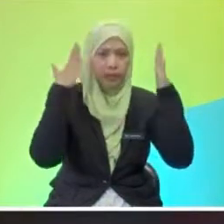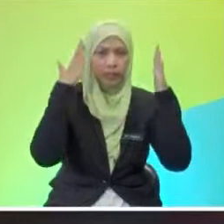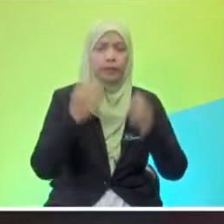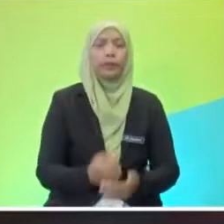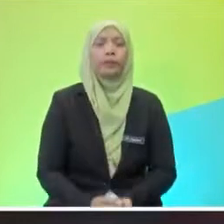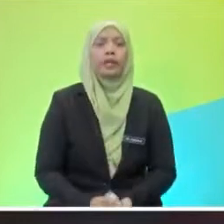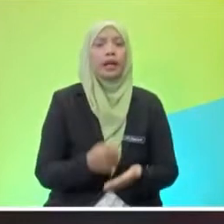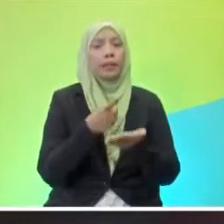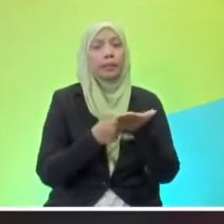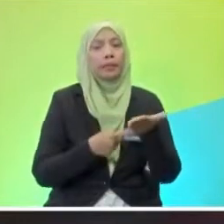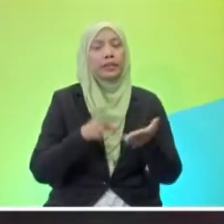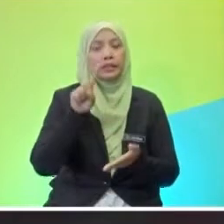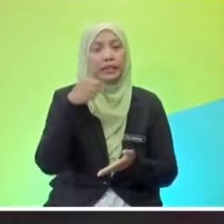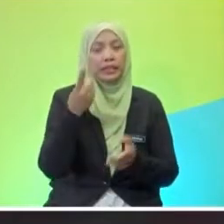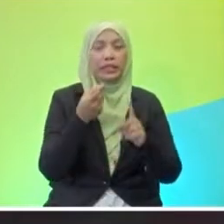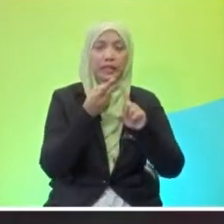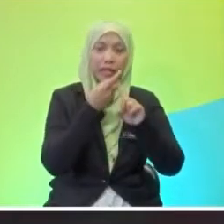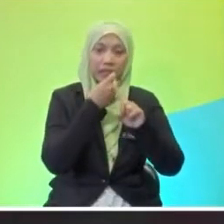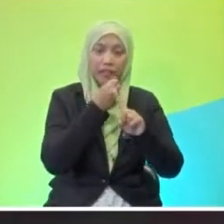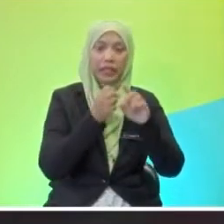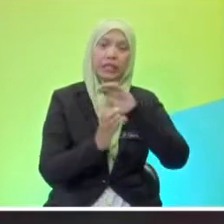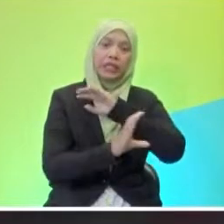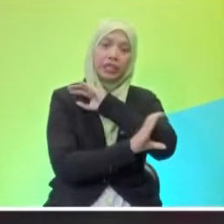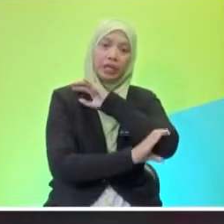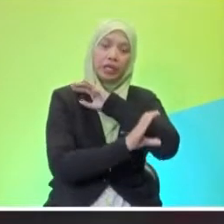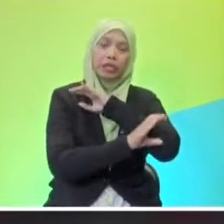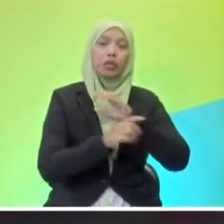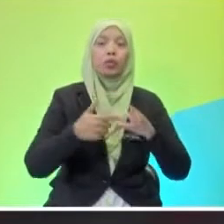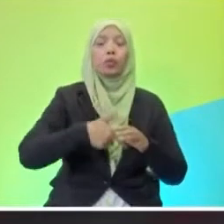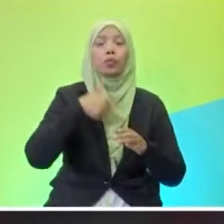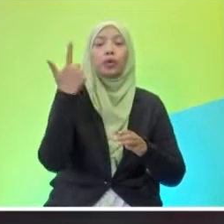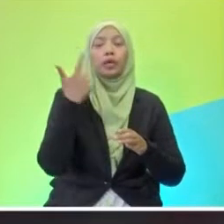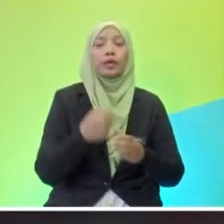Apapun saja yang dibawa daripada negara luar kemudian sistem